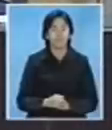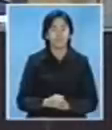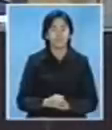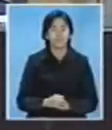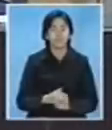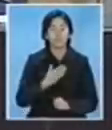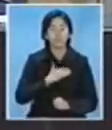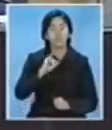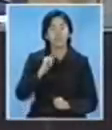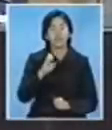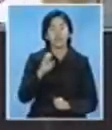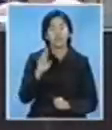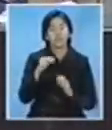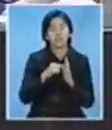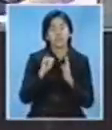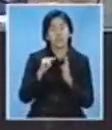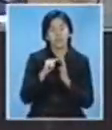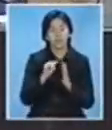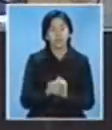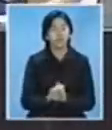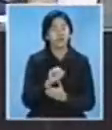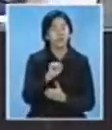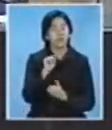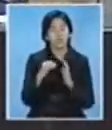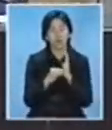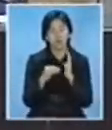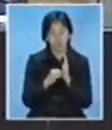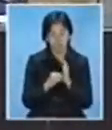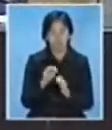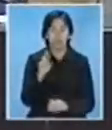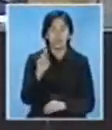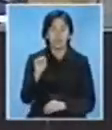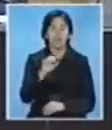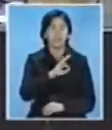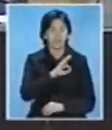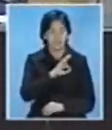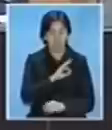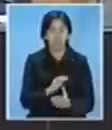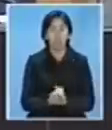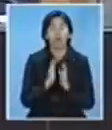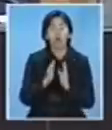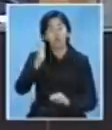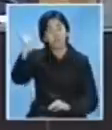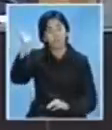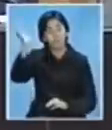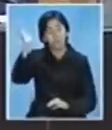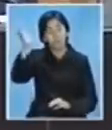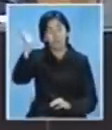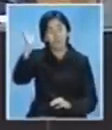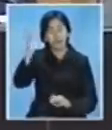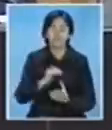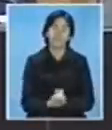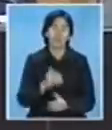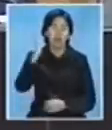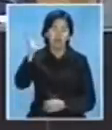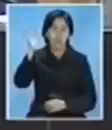ผมจิรายุหวังทรัพย์ครับส.ส.กทม.ในฐานะสมาชิกรัฐสภาครับท่านประธานครับผู้อภิปรายนั้นได้อภิ